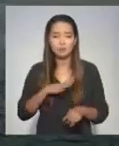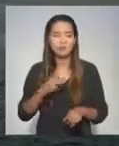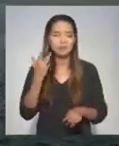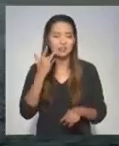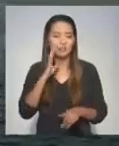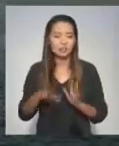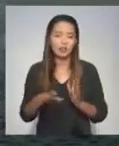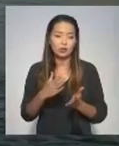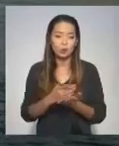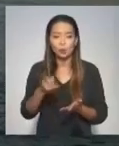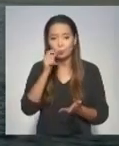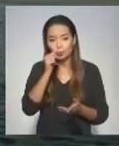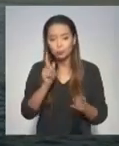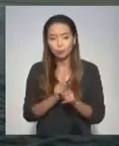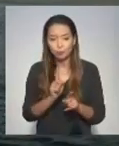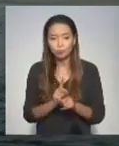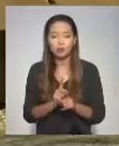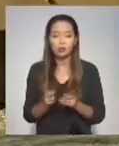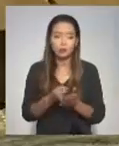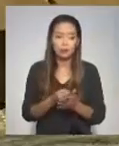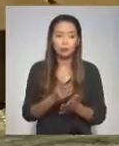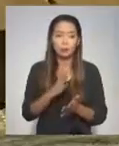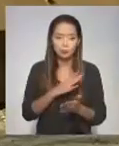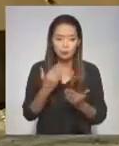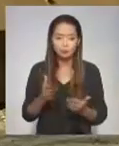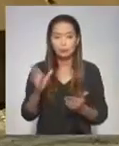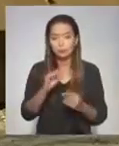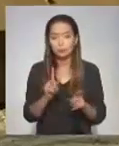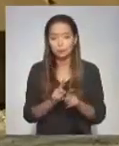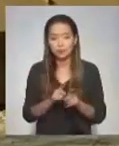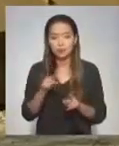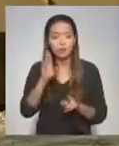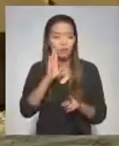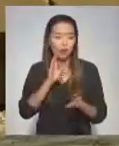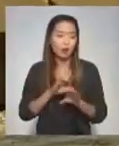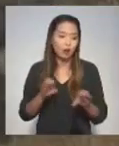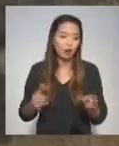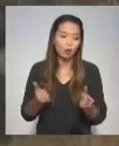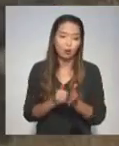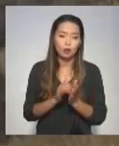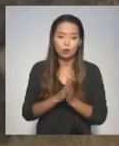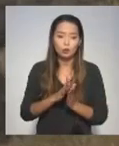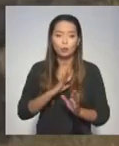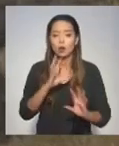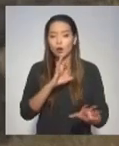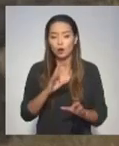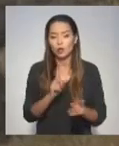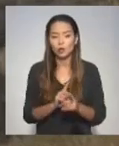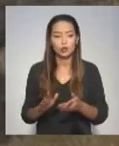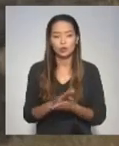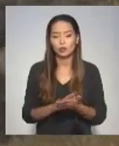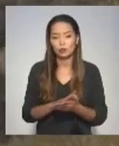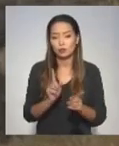Раньше на Исиле стояли насосы, которые подавали речную воду в башню, оттуда водопровод. Но из-за большого содержания солей пить ее